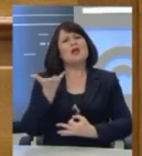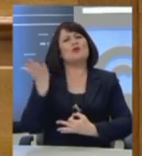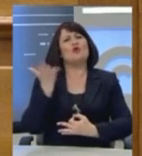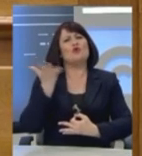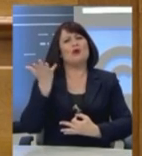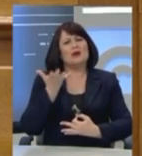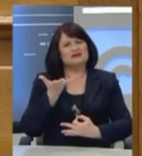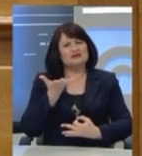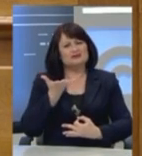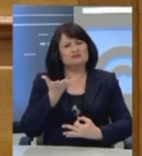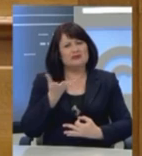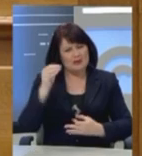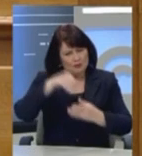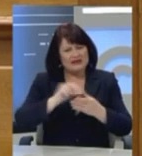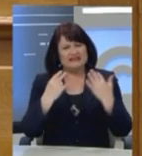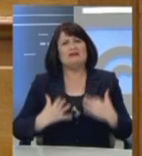κοινοβουλευτικό εν γέννη.